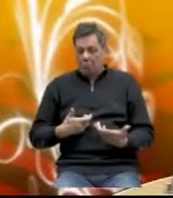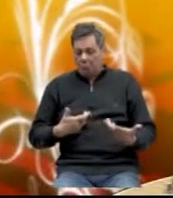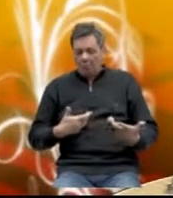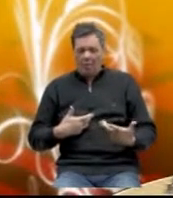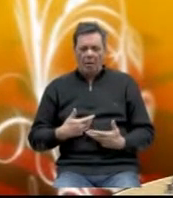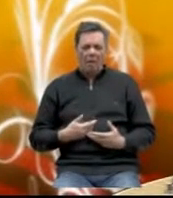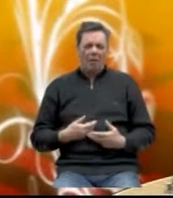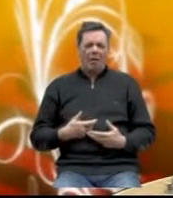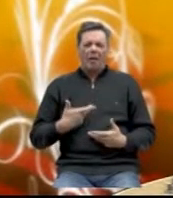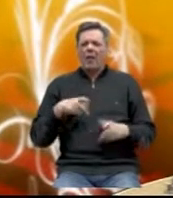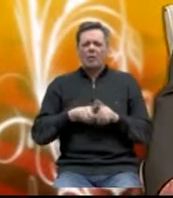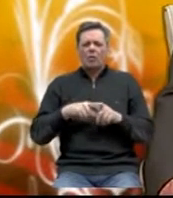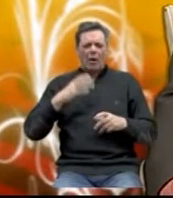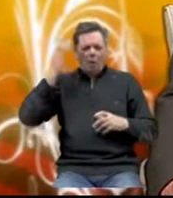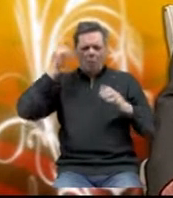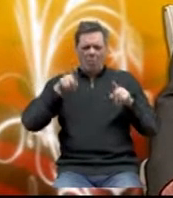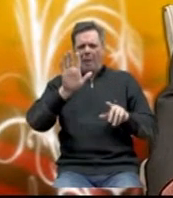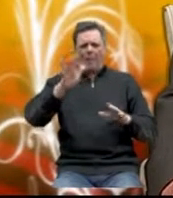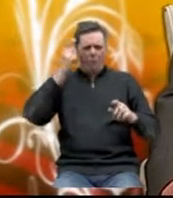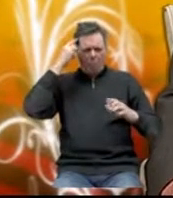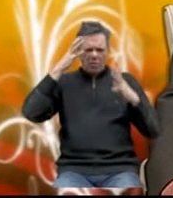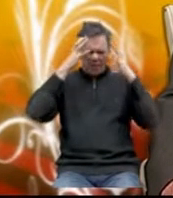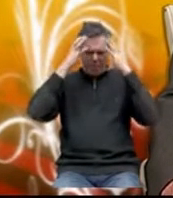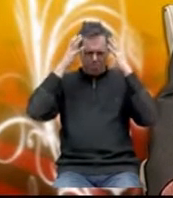mozak. U svakom slučaju,